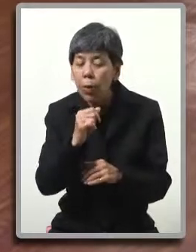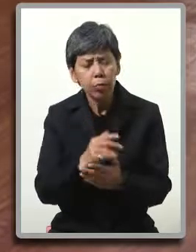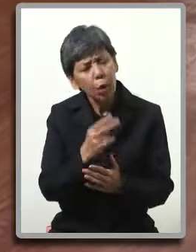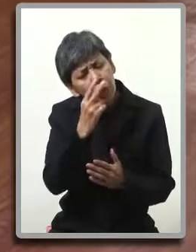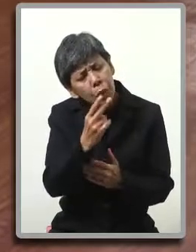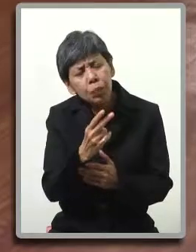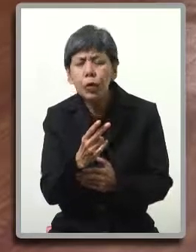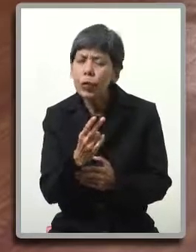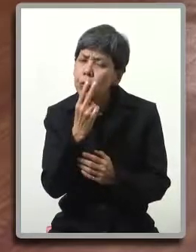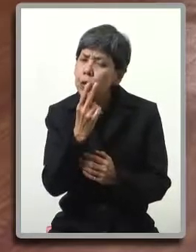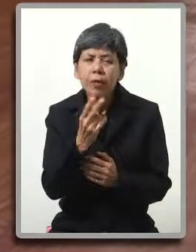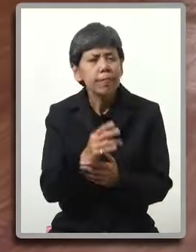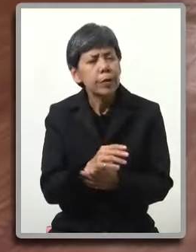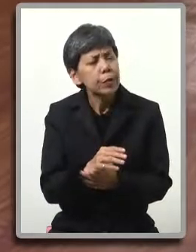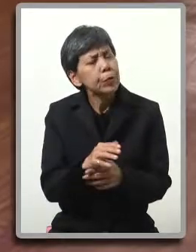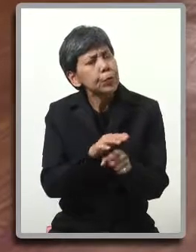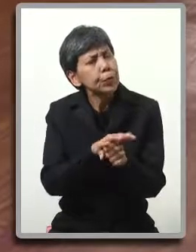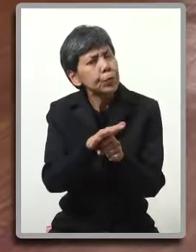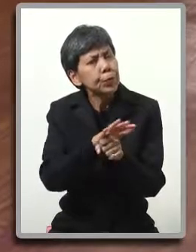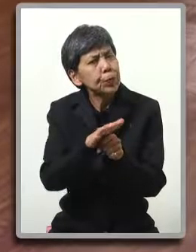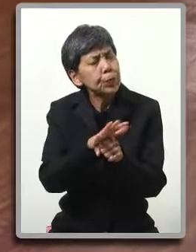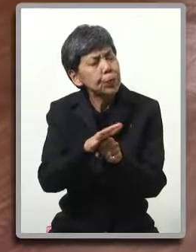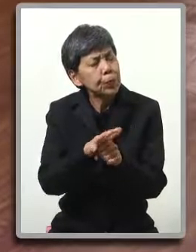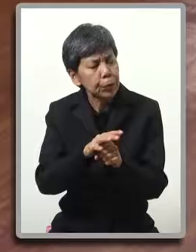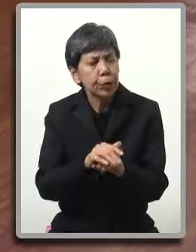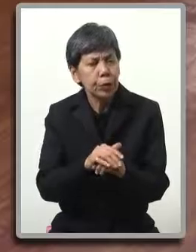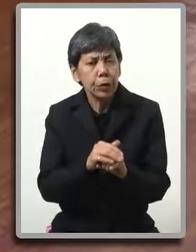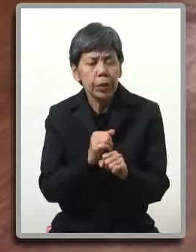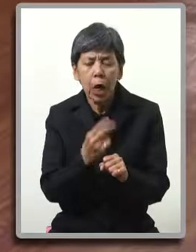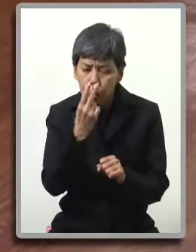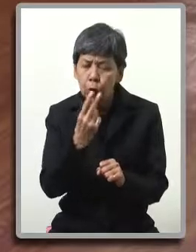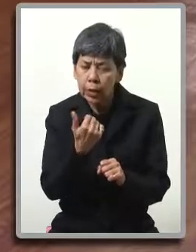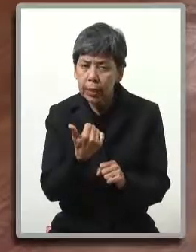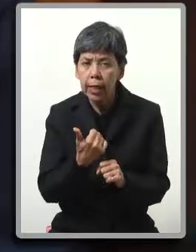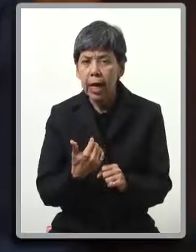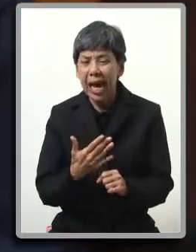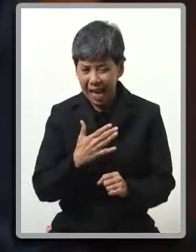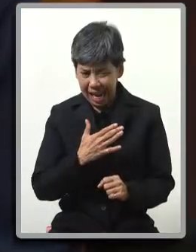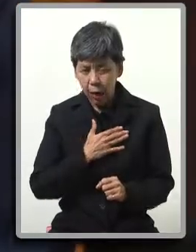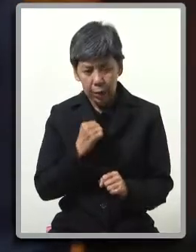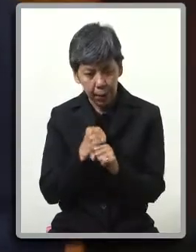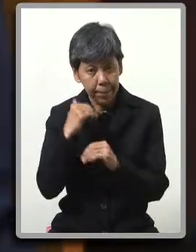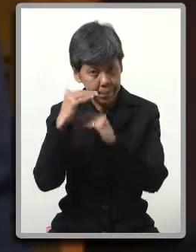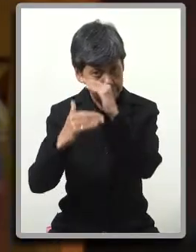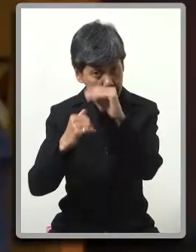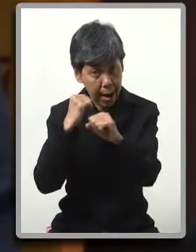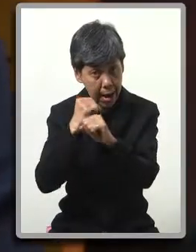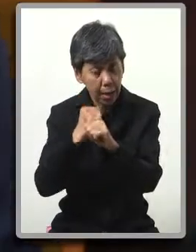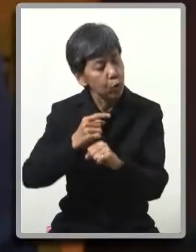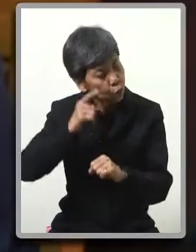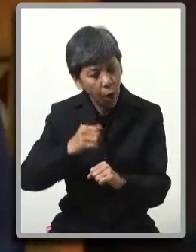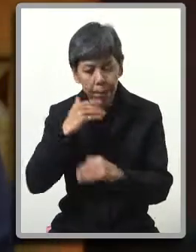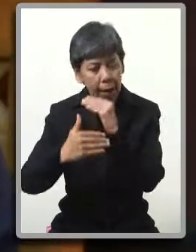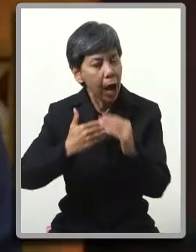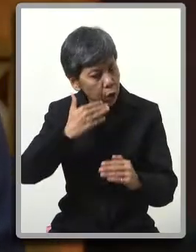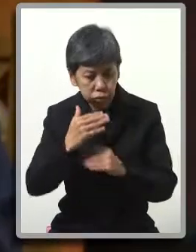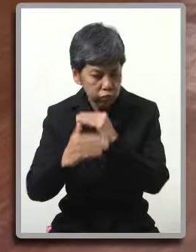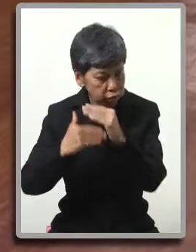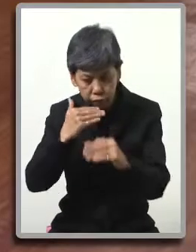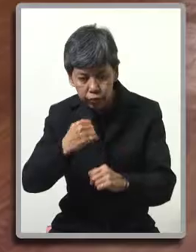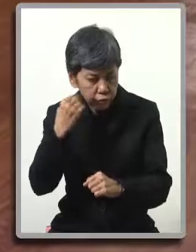สมกผมว่าอยู่ในเกณฑ์ที่ไม่สูงนักและยังยอมรับได้อยู ่ แต่ยังไงก็ตามการพัฒนาไม่หยุด